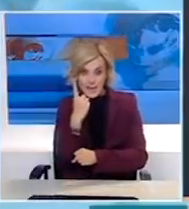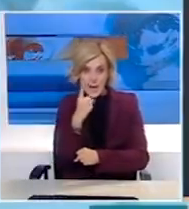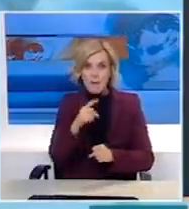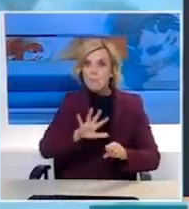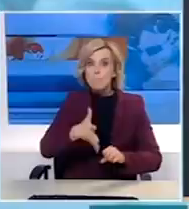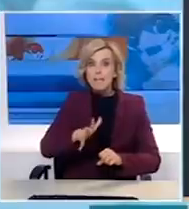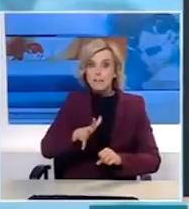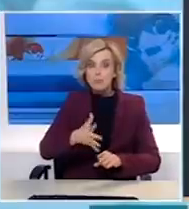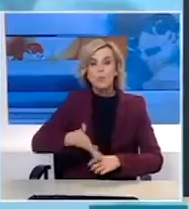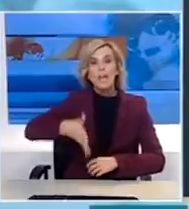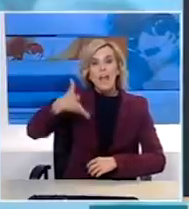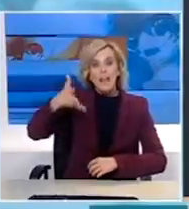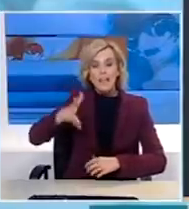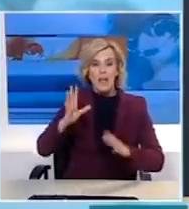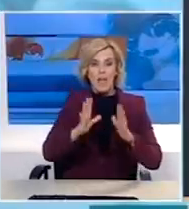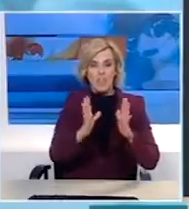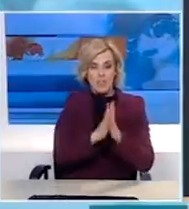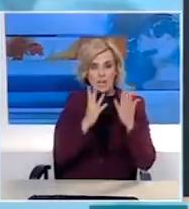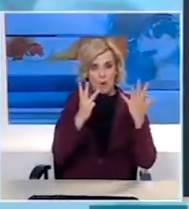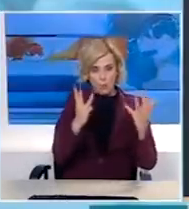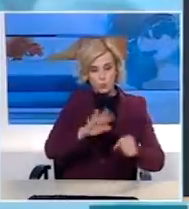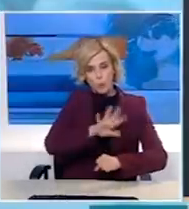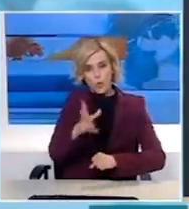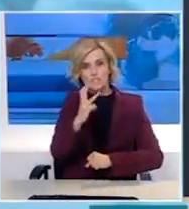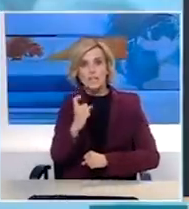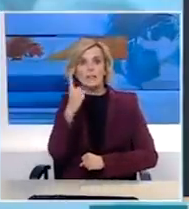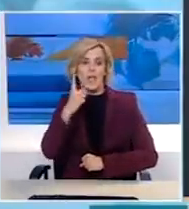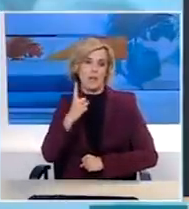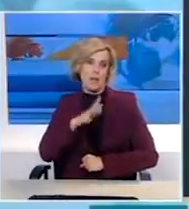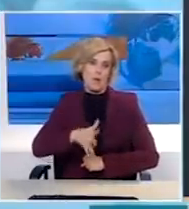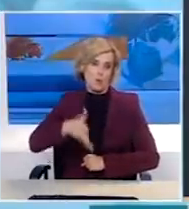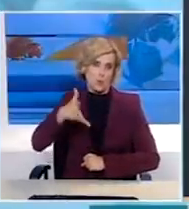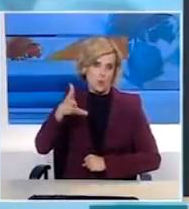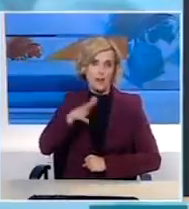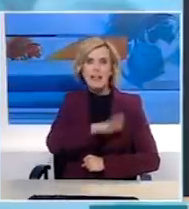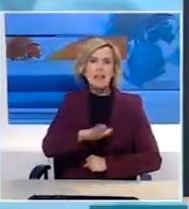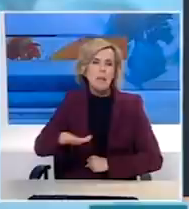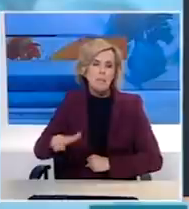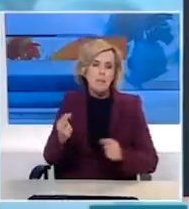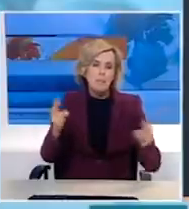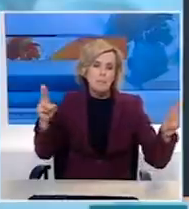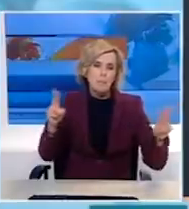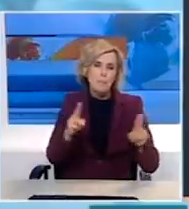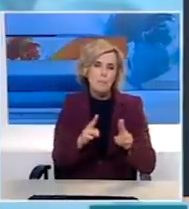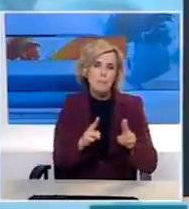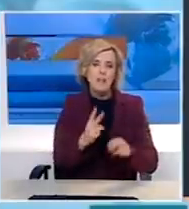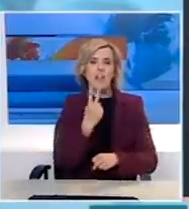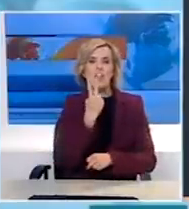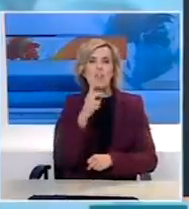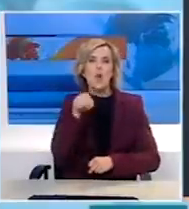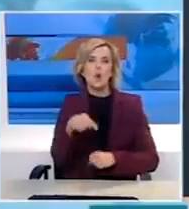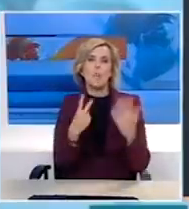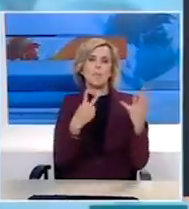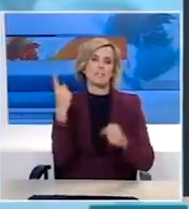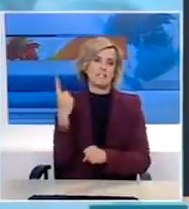ηλικίες 18-39 ετών, ενώ στις μικρές ηλικίες τα παιδιά, μόλις το 2,8% της νόσου, 47 κρούσματα